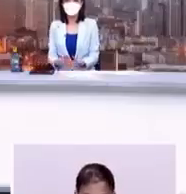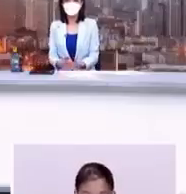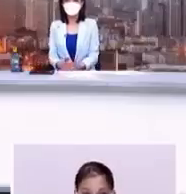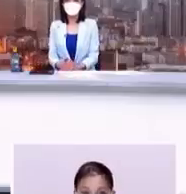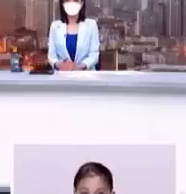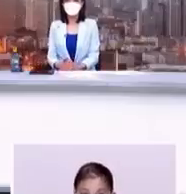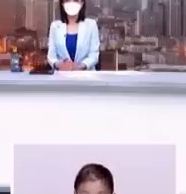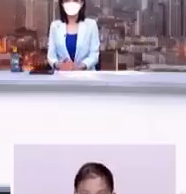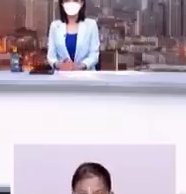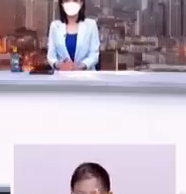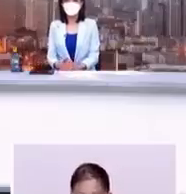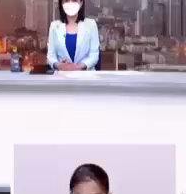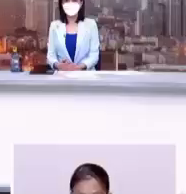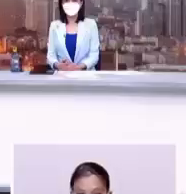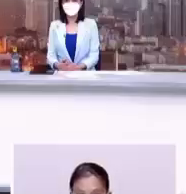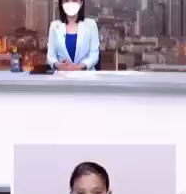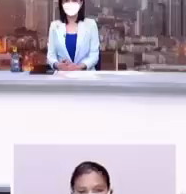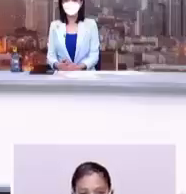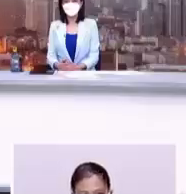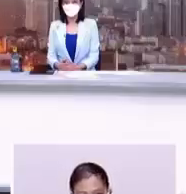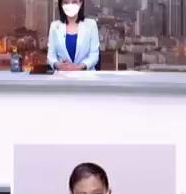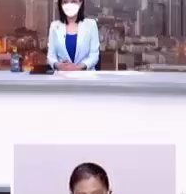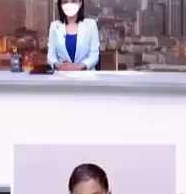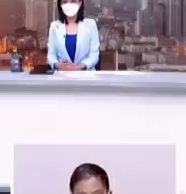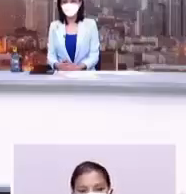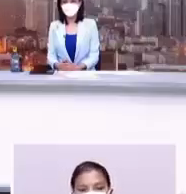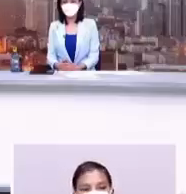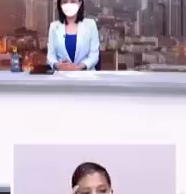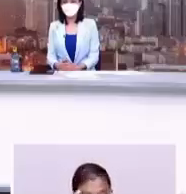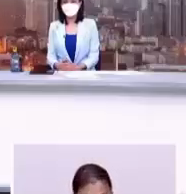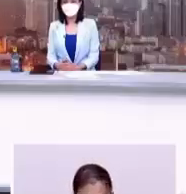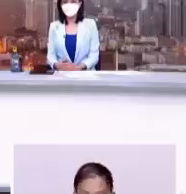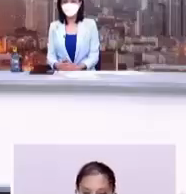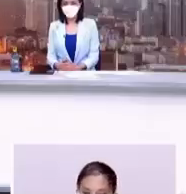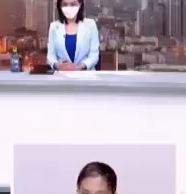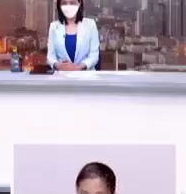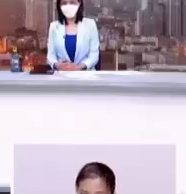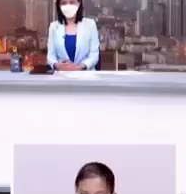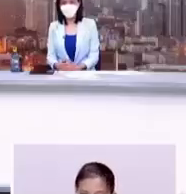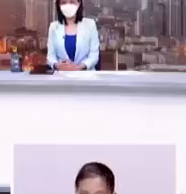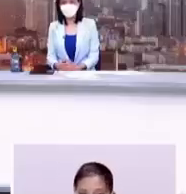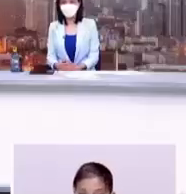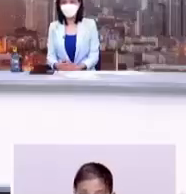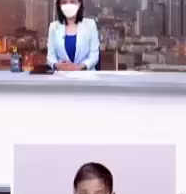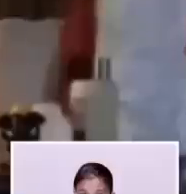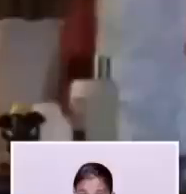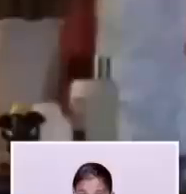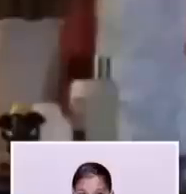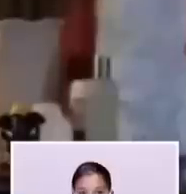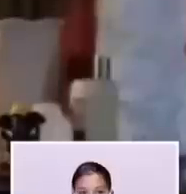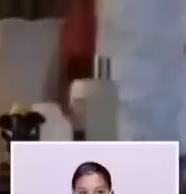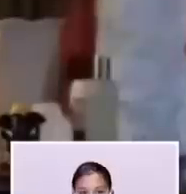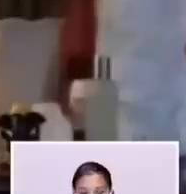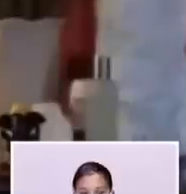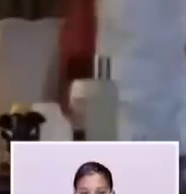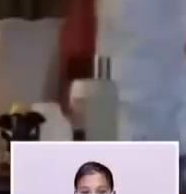ได้ประกาศนำร่องในเรื่องนี้แต่ว่ามันไม่ง่ายเลยค่ะระหว่างทางยังมีอุปสรรคอีกมากเดี๋ยวนี้พามาดูกันค่ะ เชิญค่ะ ประธาน